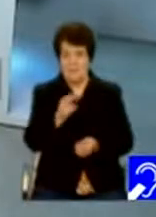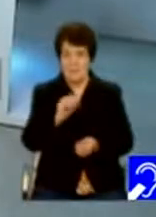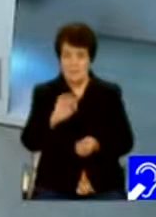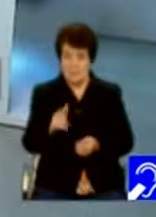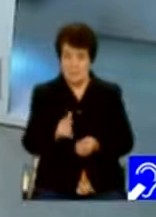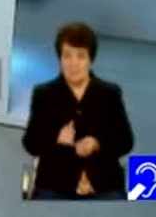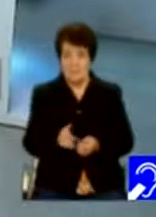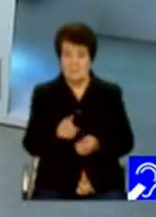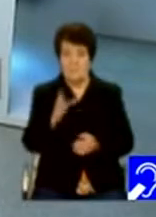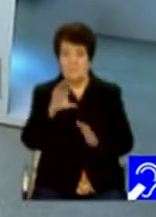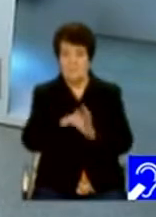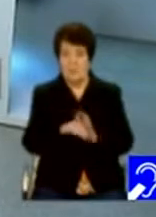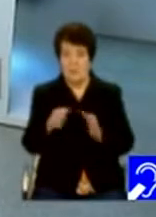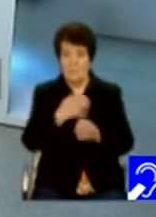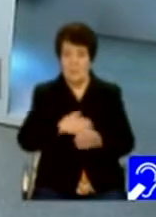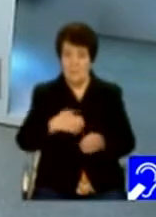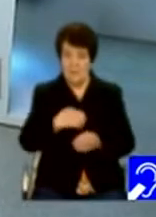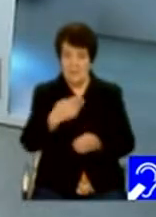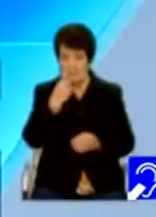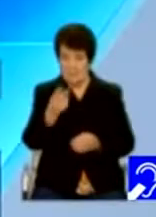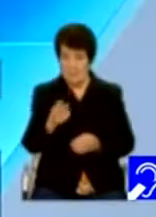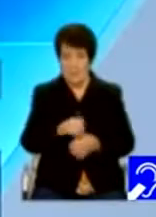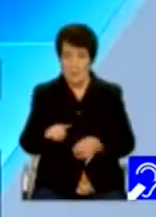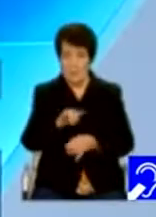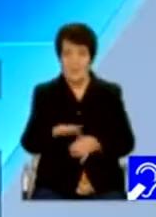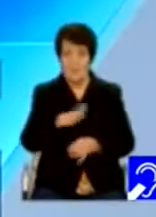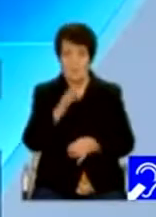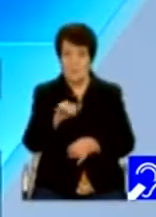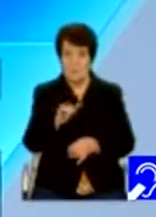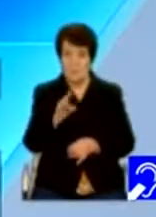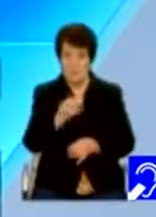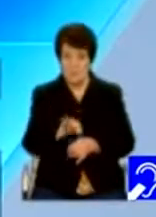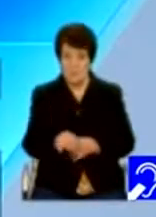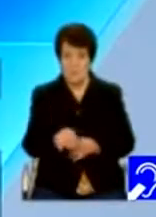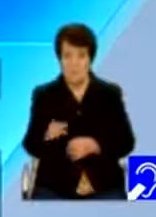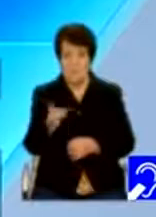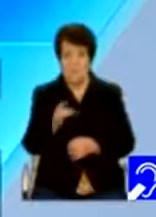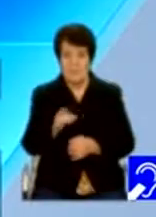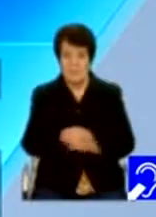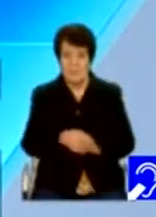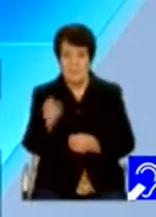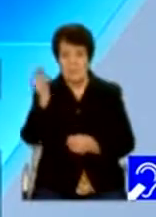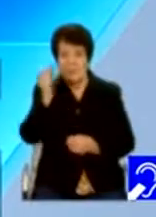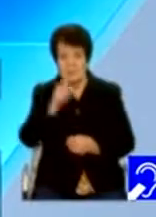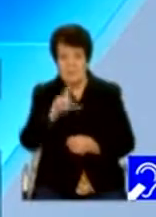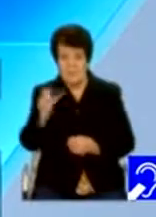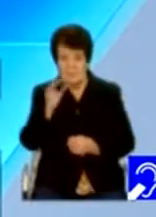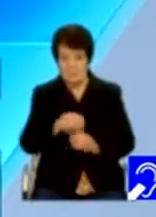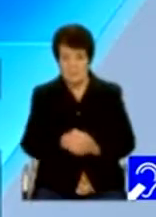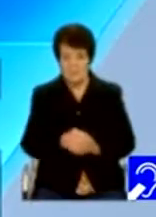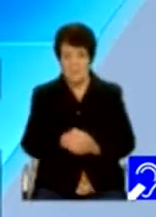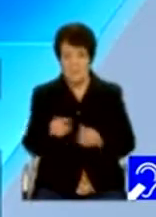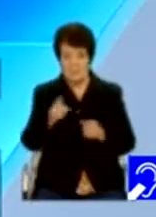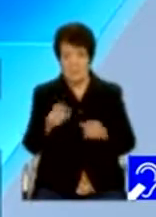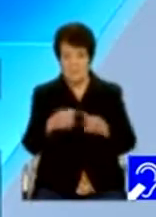vă rog, când menționați primăriile unde Renato Usatăi și are primar, să menționați Spitalul Republican și liceele din municipiul Chișinău, care tot